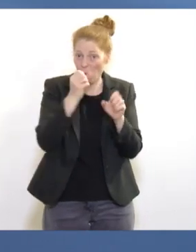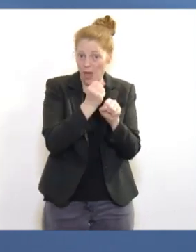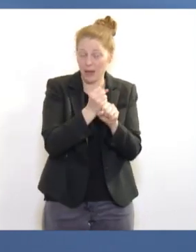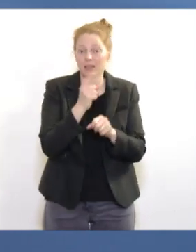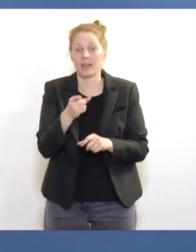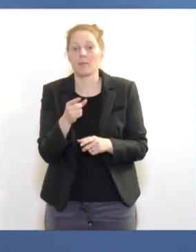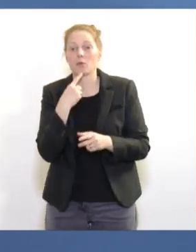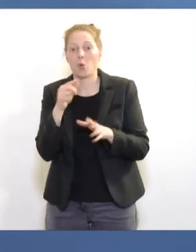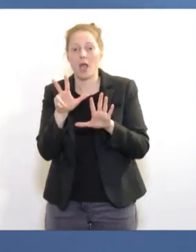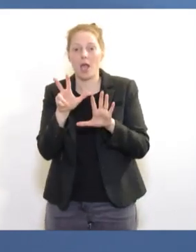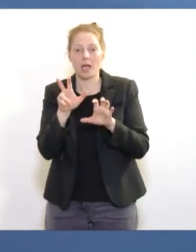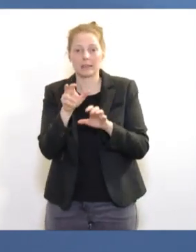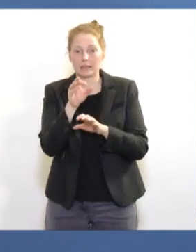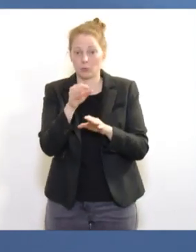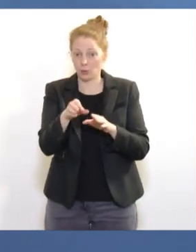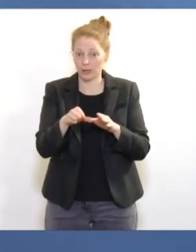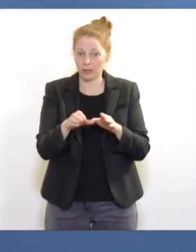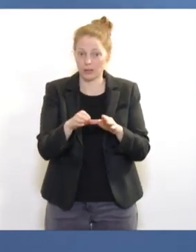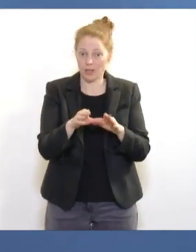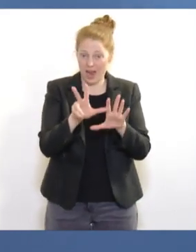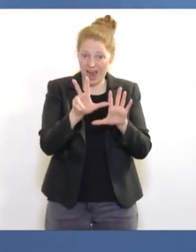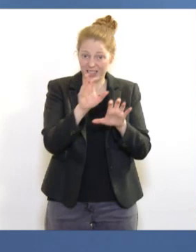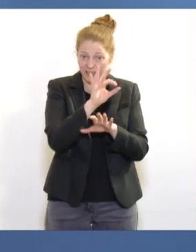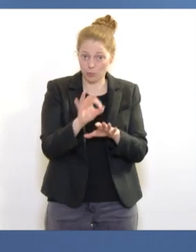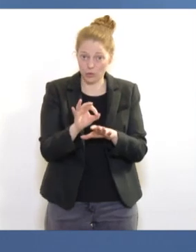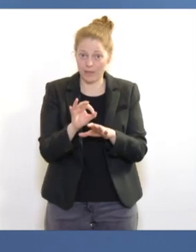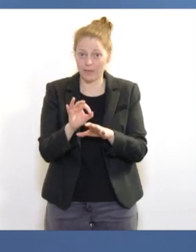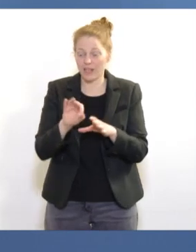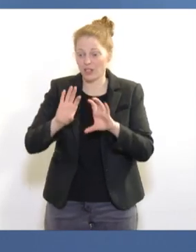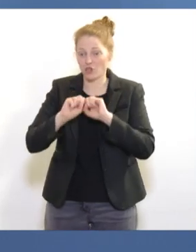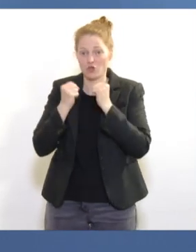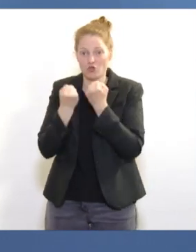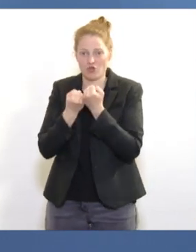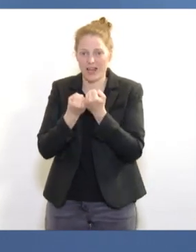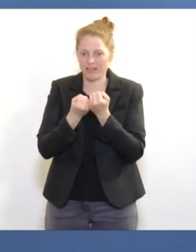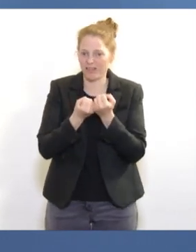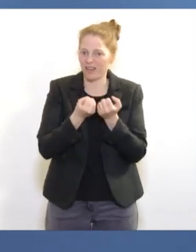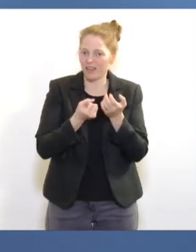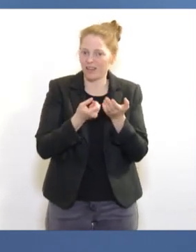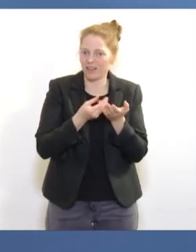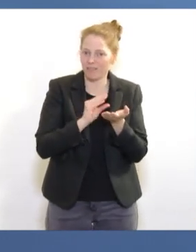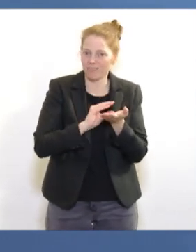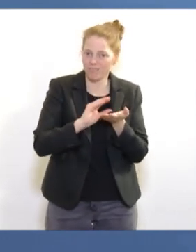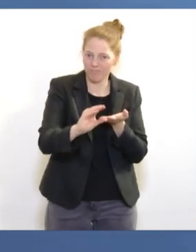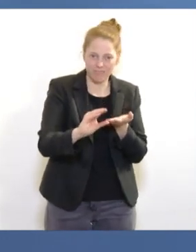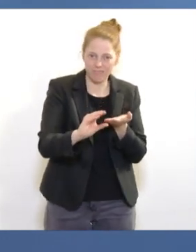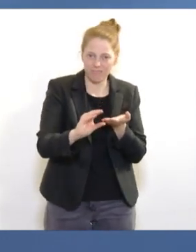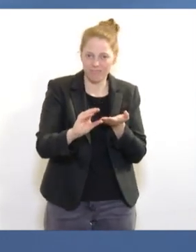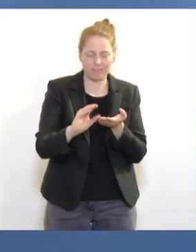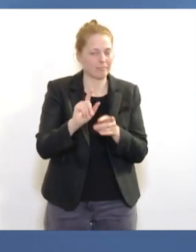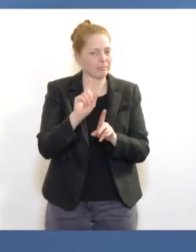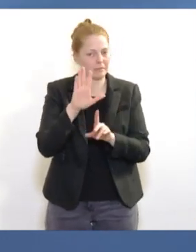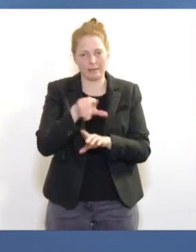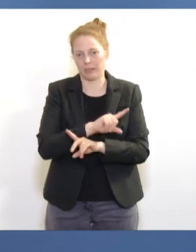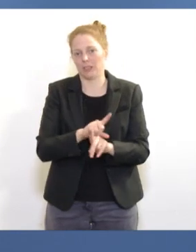l'Emploi zurückkriegen. Das ist keine gute Praxis, und so wie ich es gesagt habe, das ist strafbar. Ich will aber hier